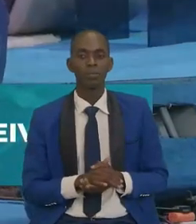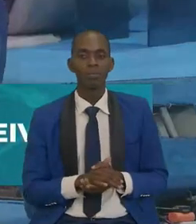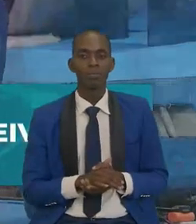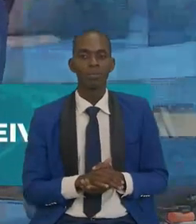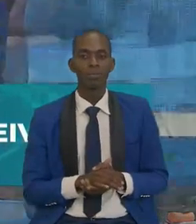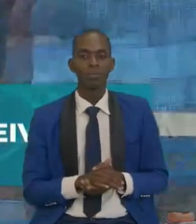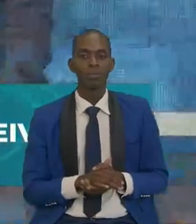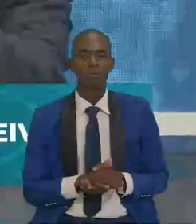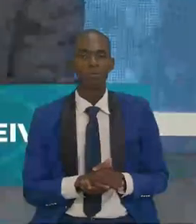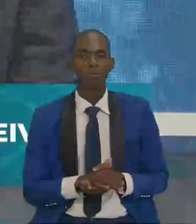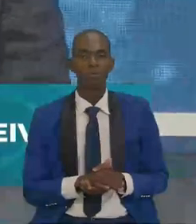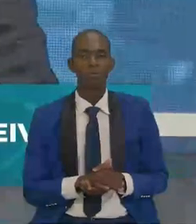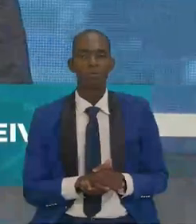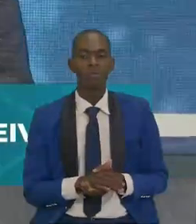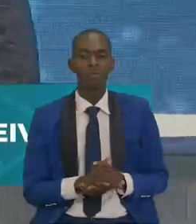ciel.